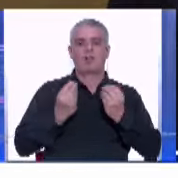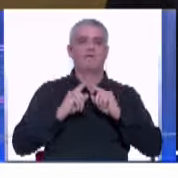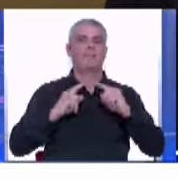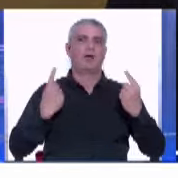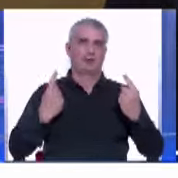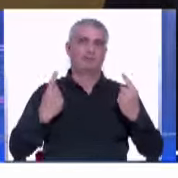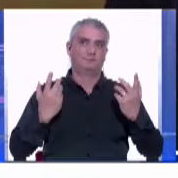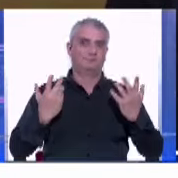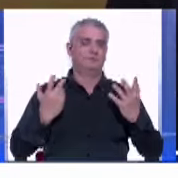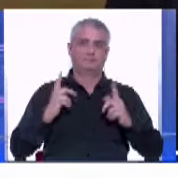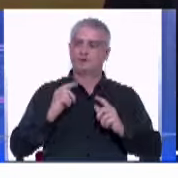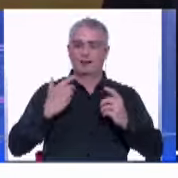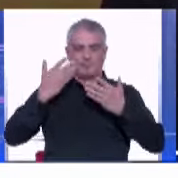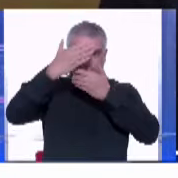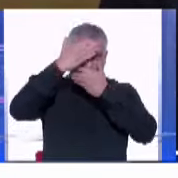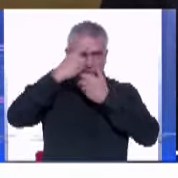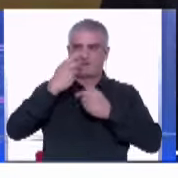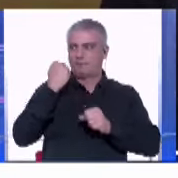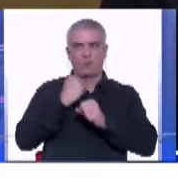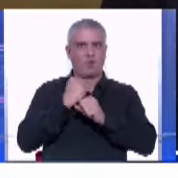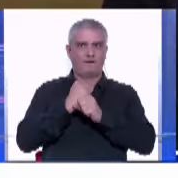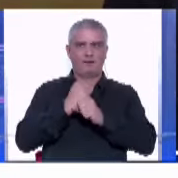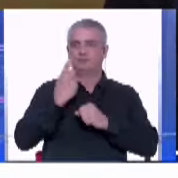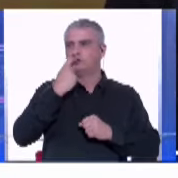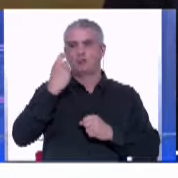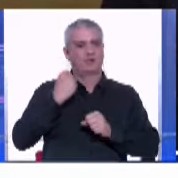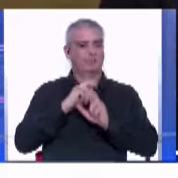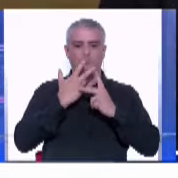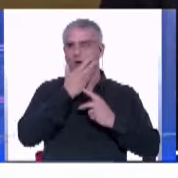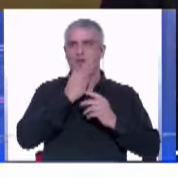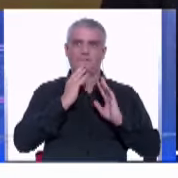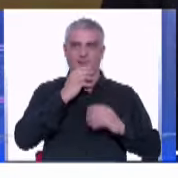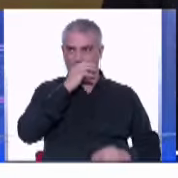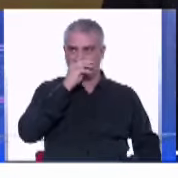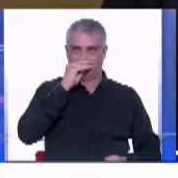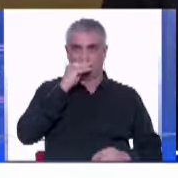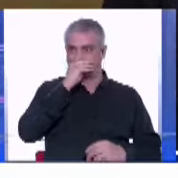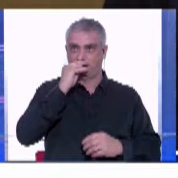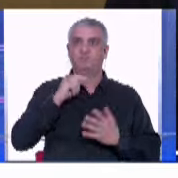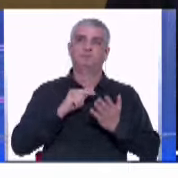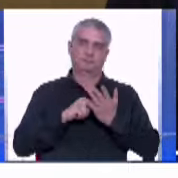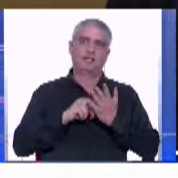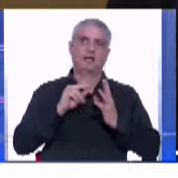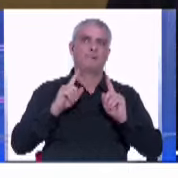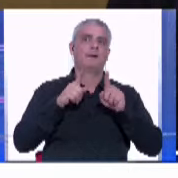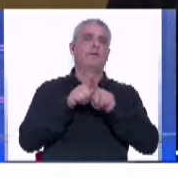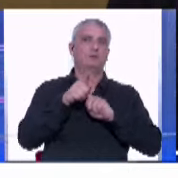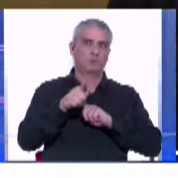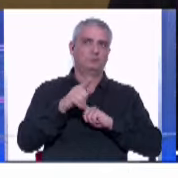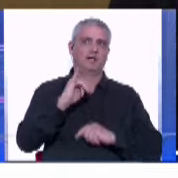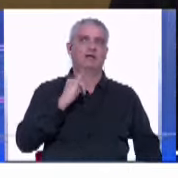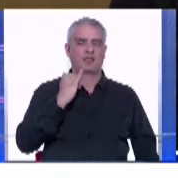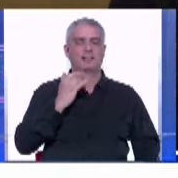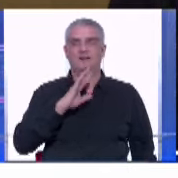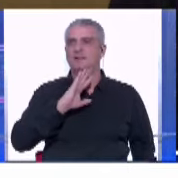האחרים מסתערבים. ראינו אותם עובדים בג'נין בצורה יפה מאוד. כן. ולכן גם במקרה הזה, בהחלט כל